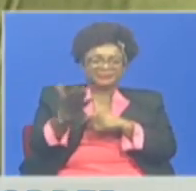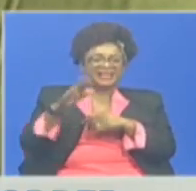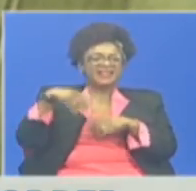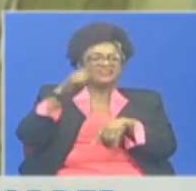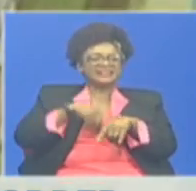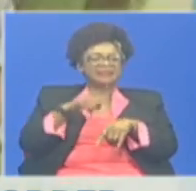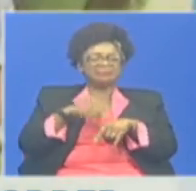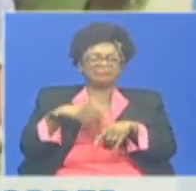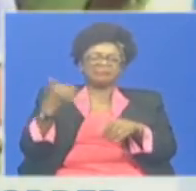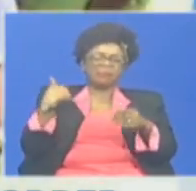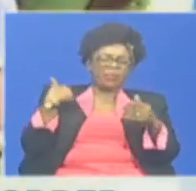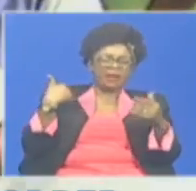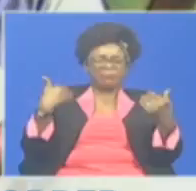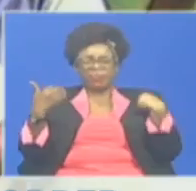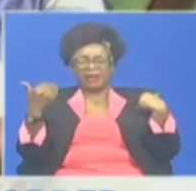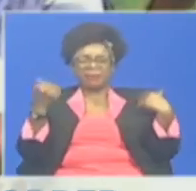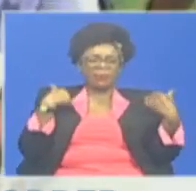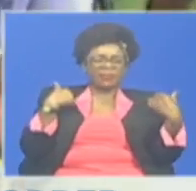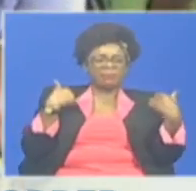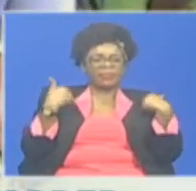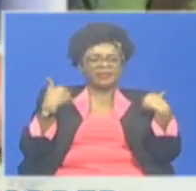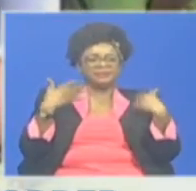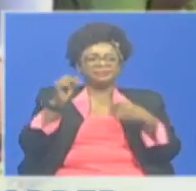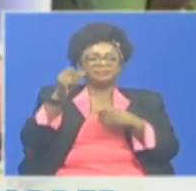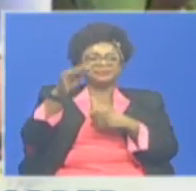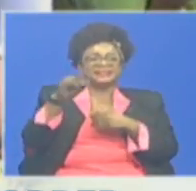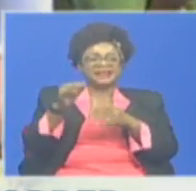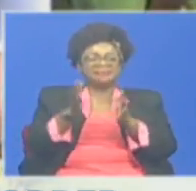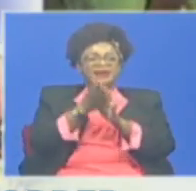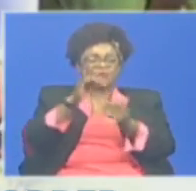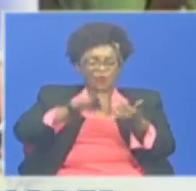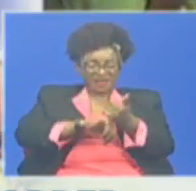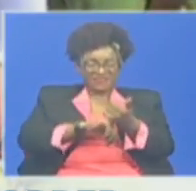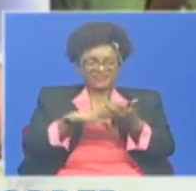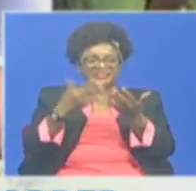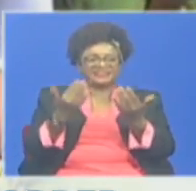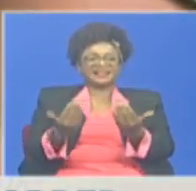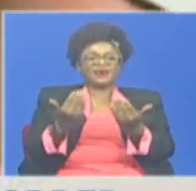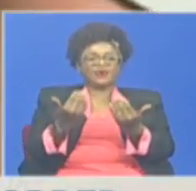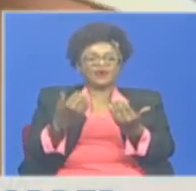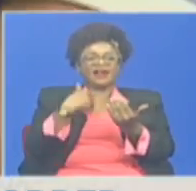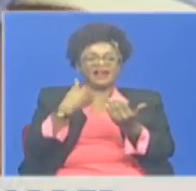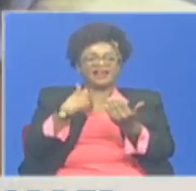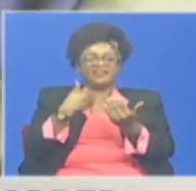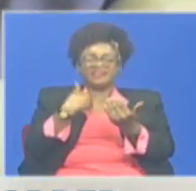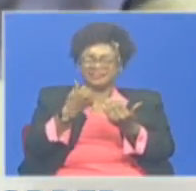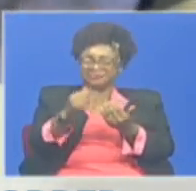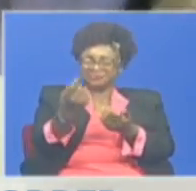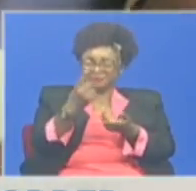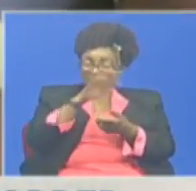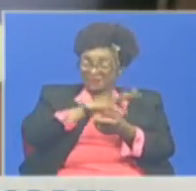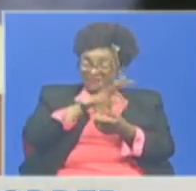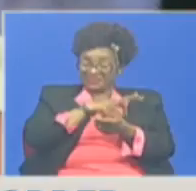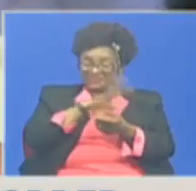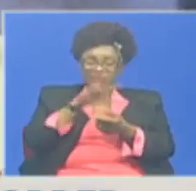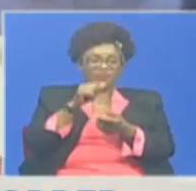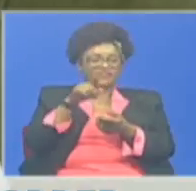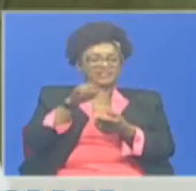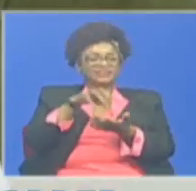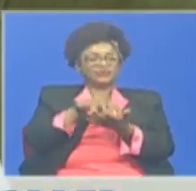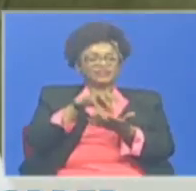wanasumbufu. Sam and his wife are reaping the unexpected benefits of this